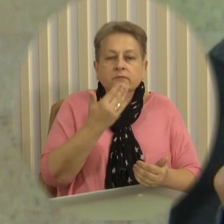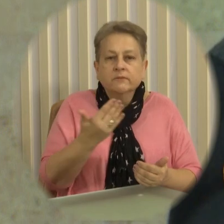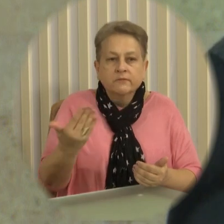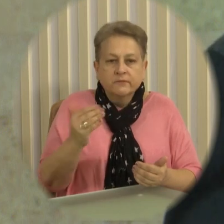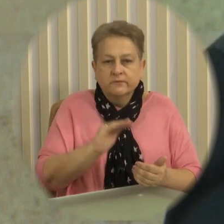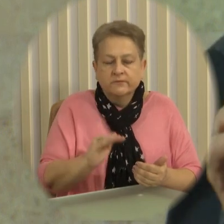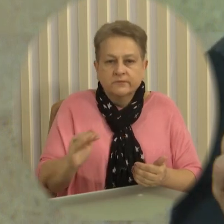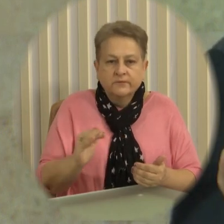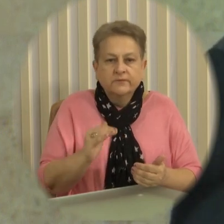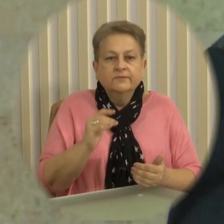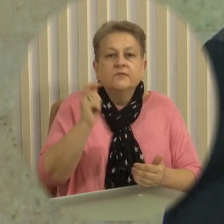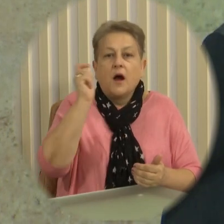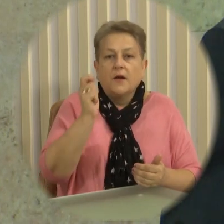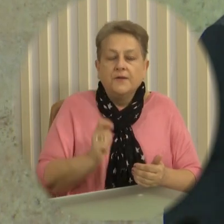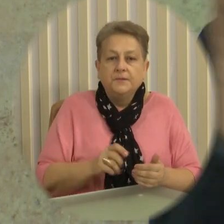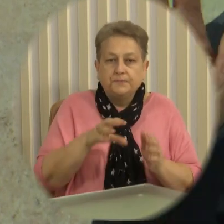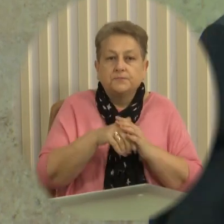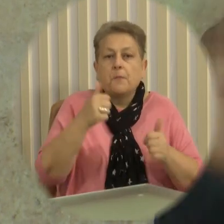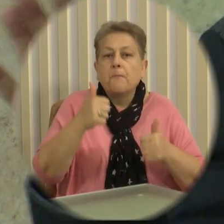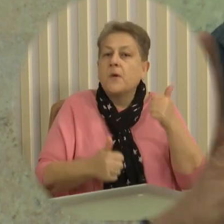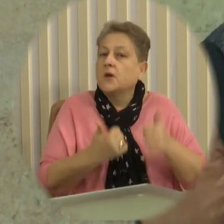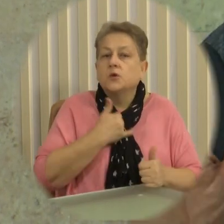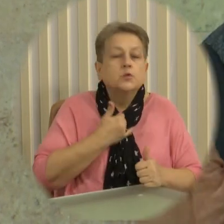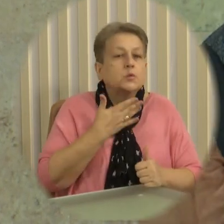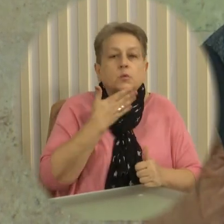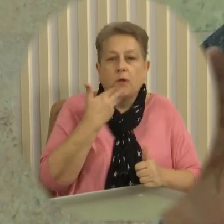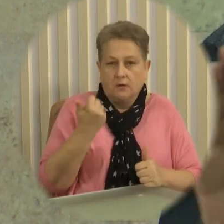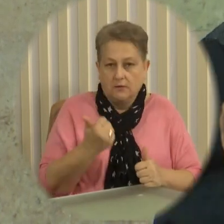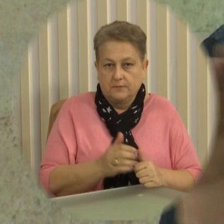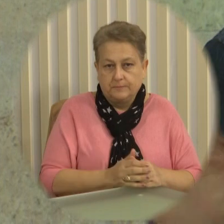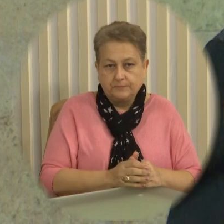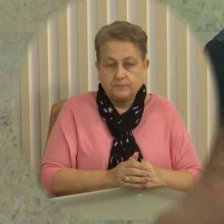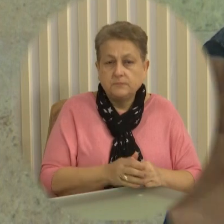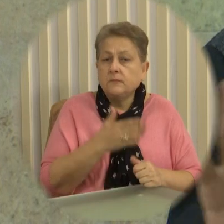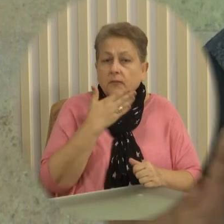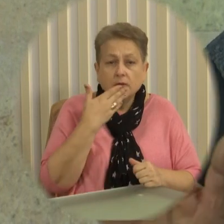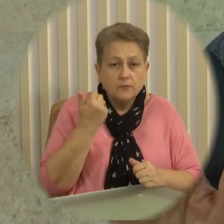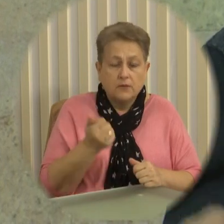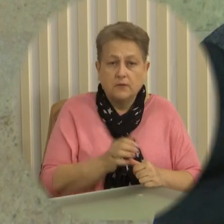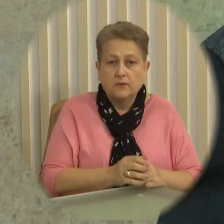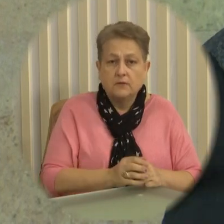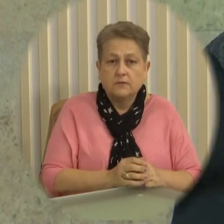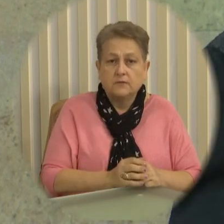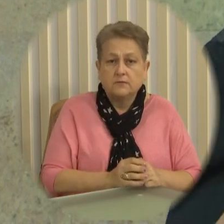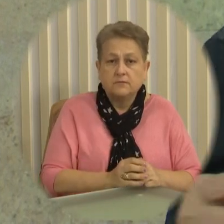մանկապատենական արվեստում մրցակից չունենք։ Չունենք մրցակից,